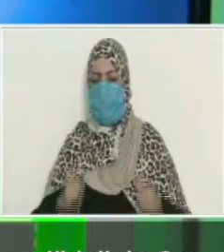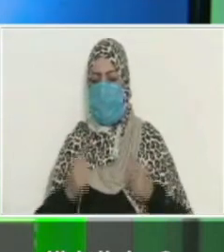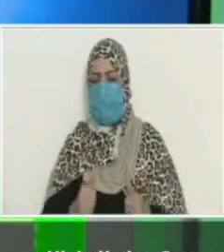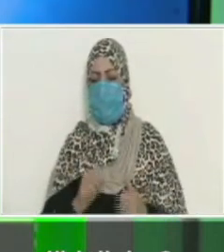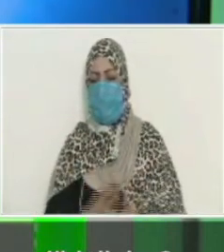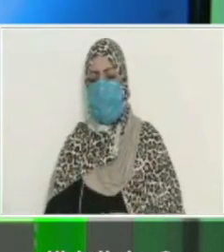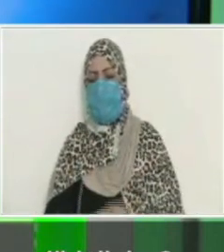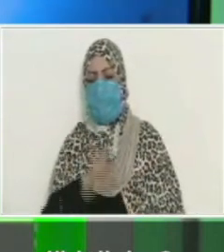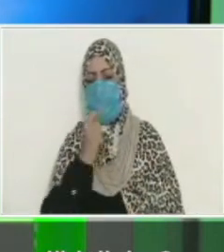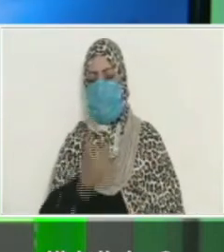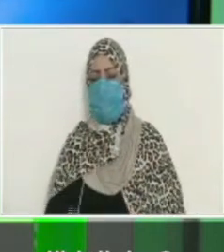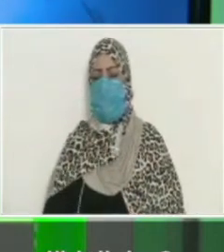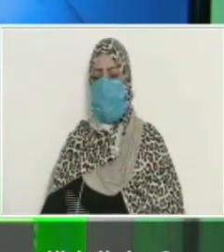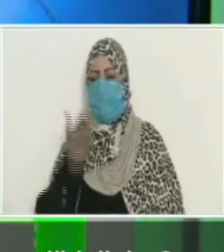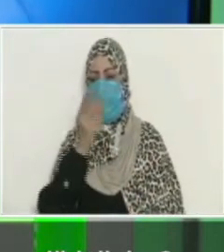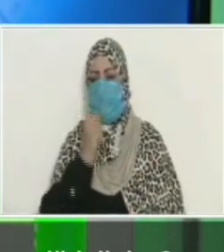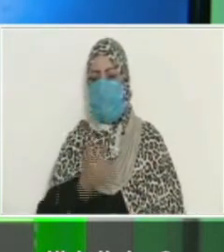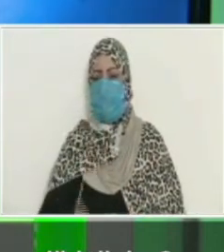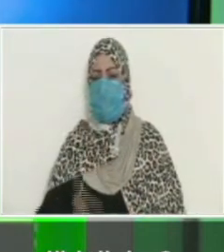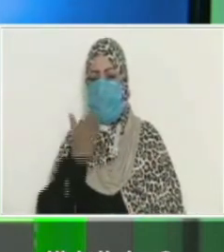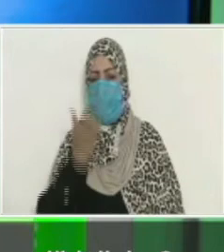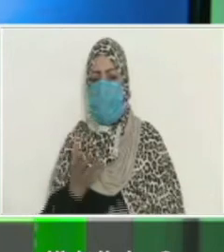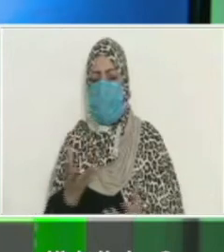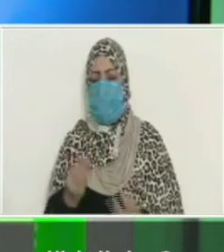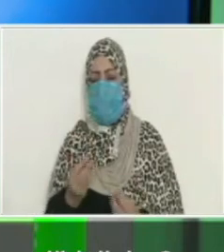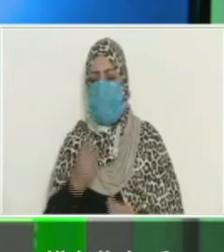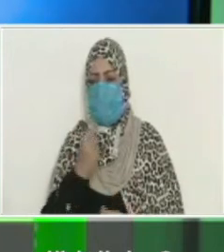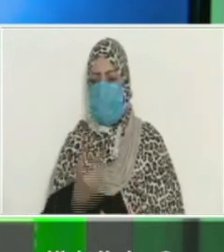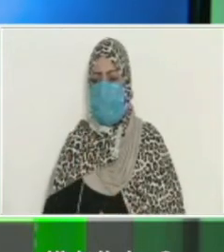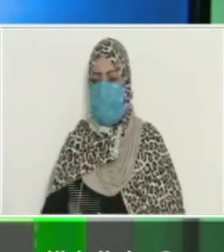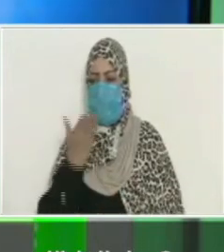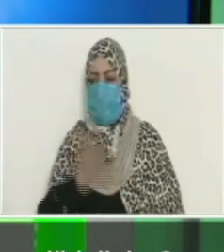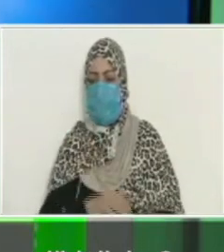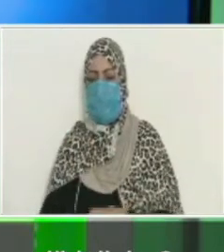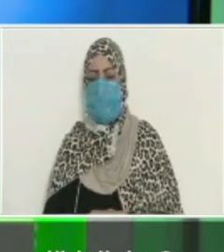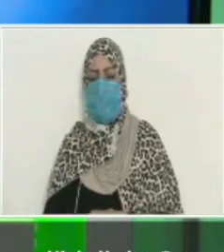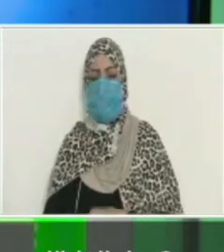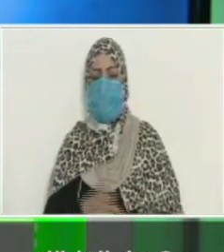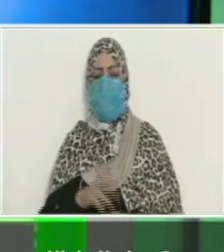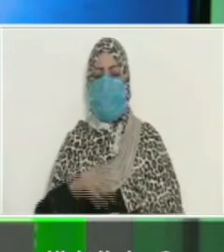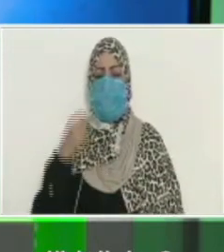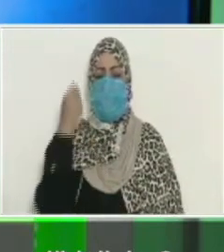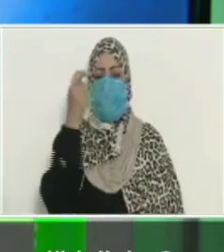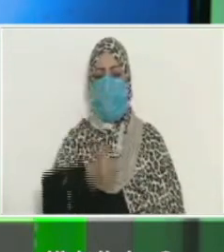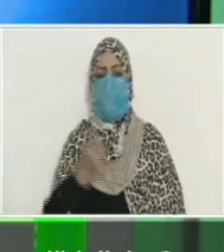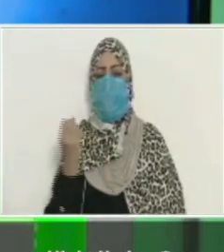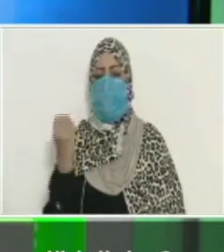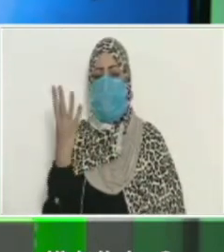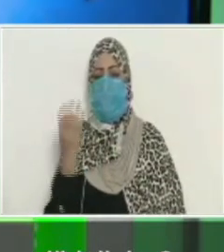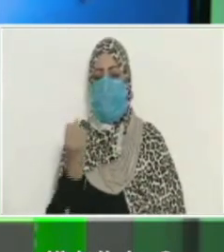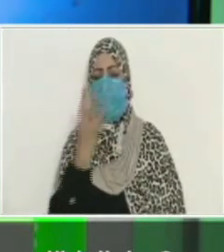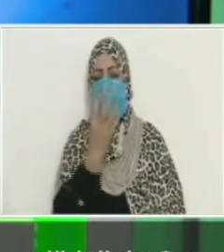فدية قال لي شيخ 40 ما 40 تعرف صح هذا ولا صح شو ما نعرف بالضبط. نعم واضح سؤالك إن شاء